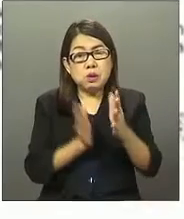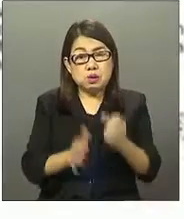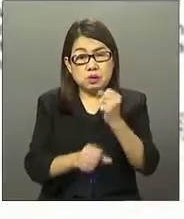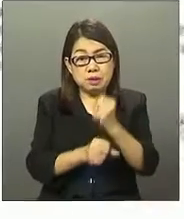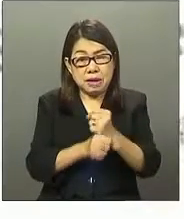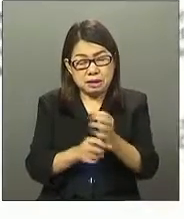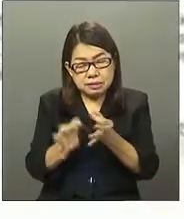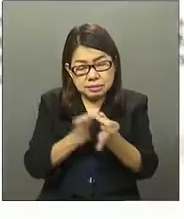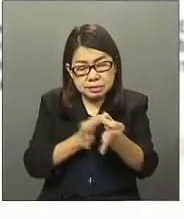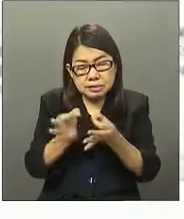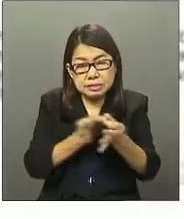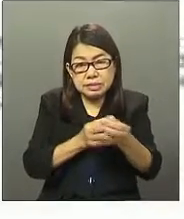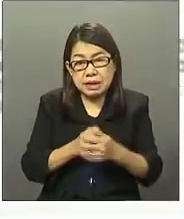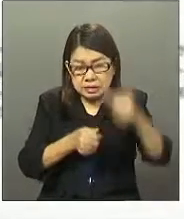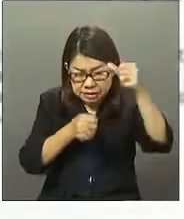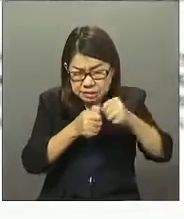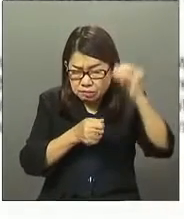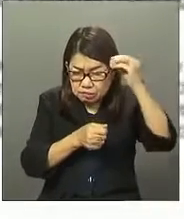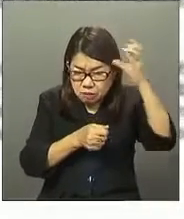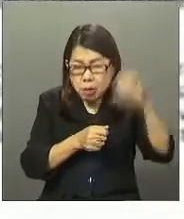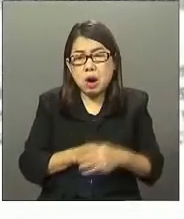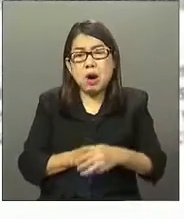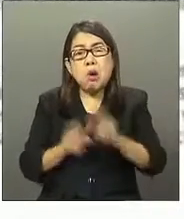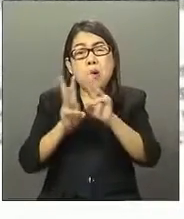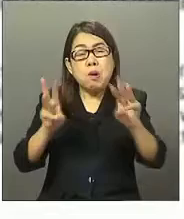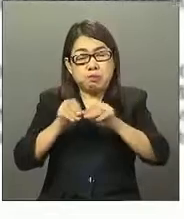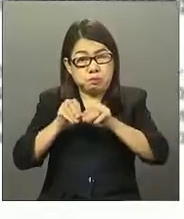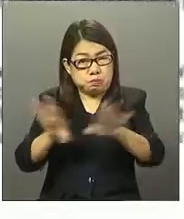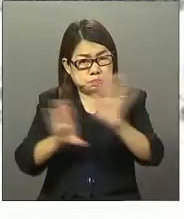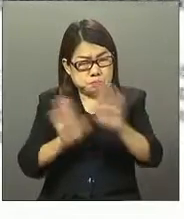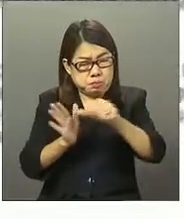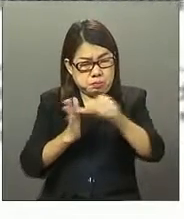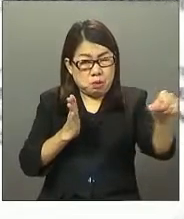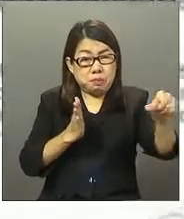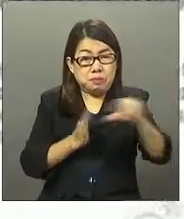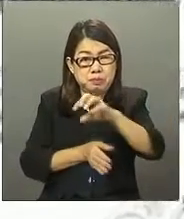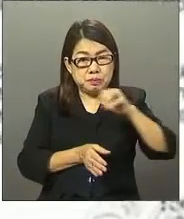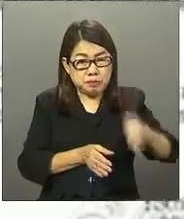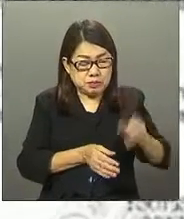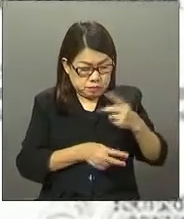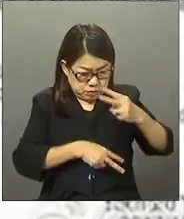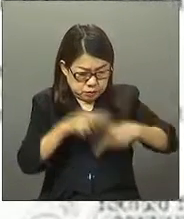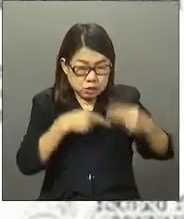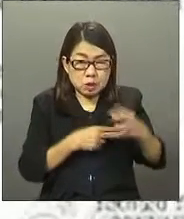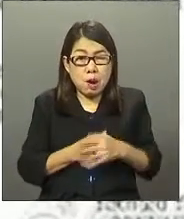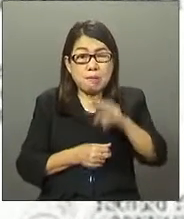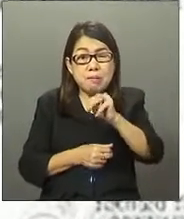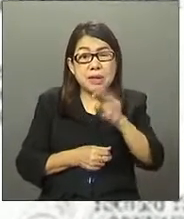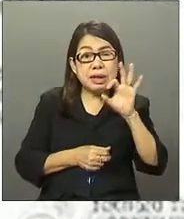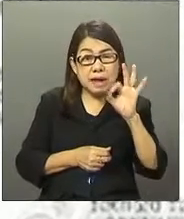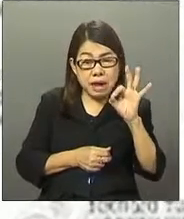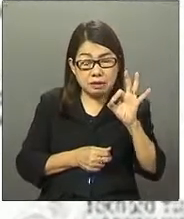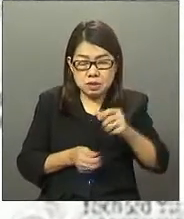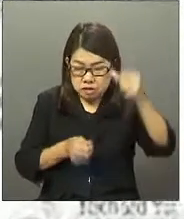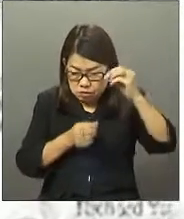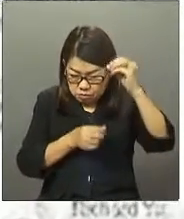ำเมท9ออกจากเว็บไซต์เพื่อตรวจสอบให้แน่ใจว่าเมท9ทุกเครื่องใช้หน่วยความจำ 2.1 จริง